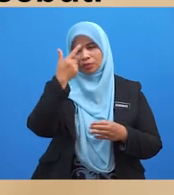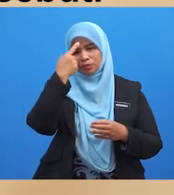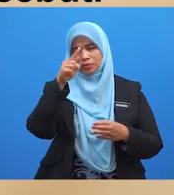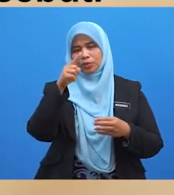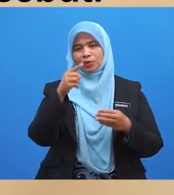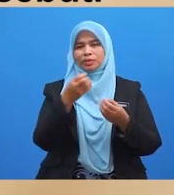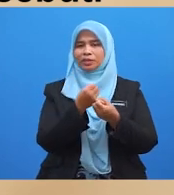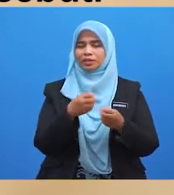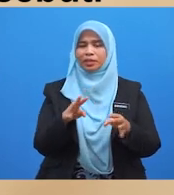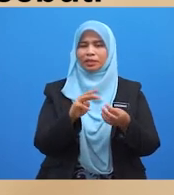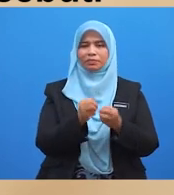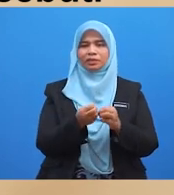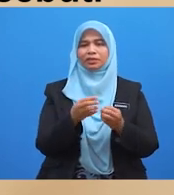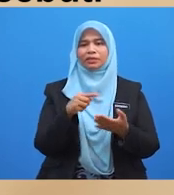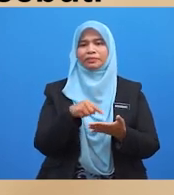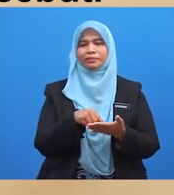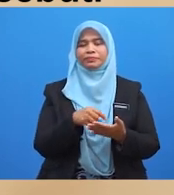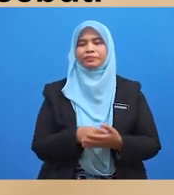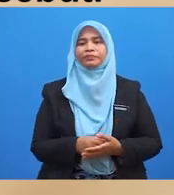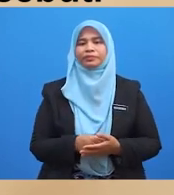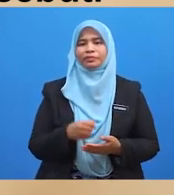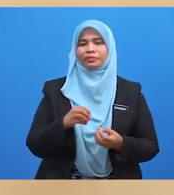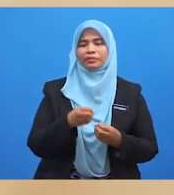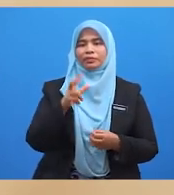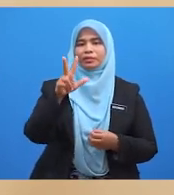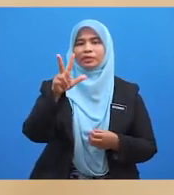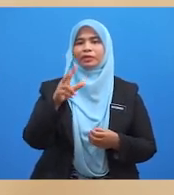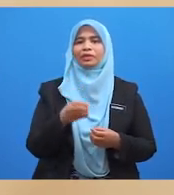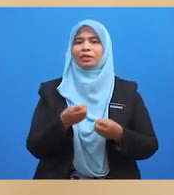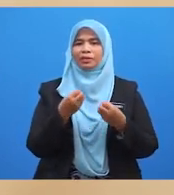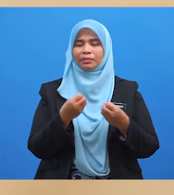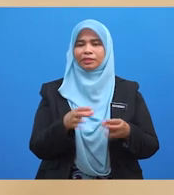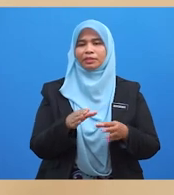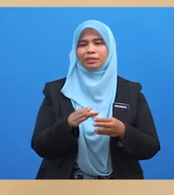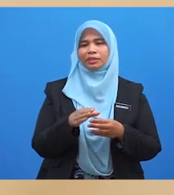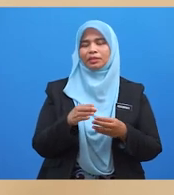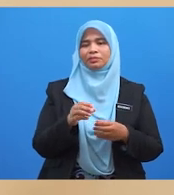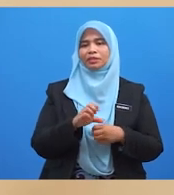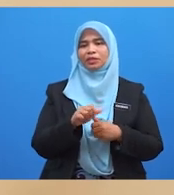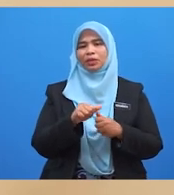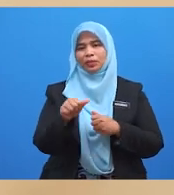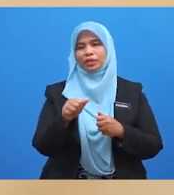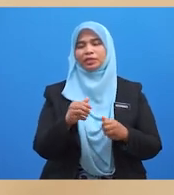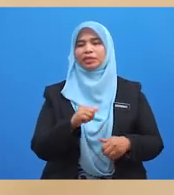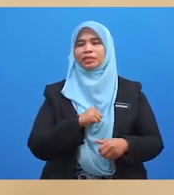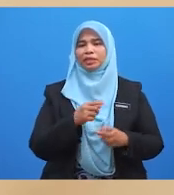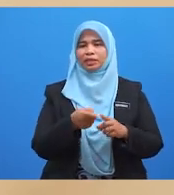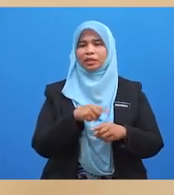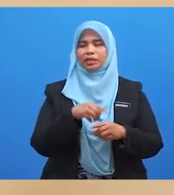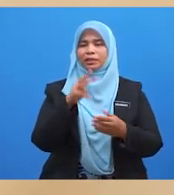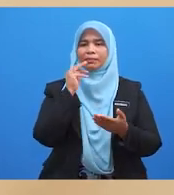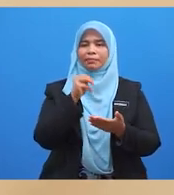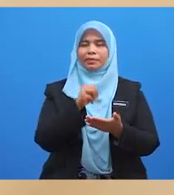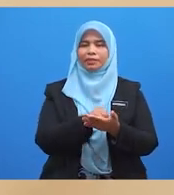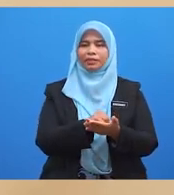menyelesaikan masalah tersebut. Ketiga, melepaskan diri dari maksiat. Maksudnya,